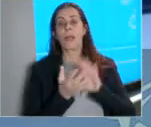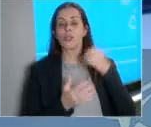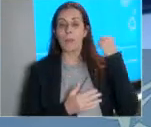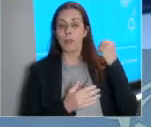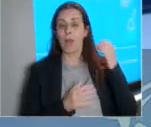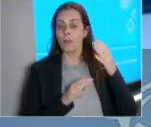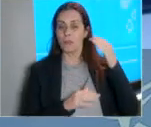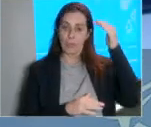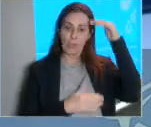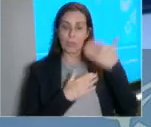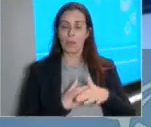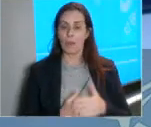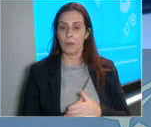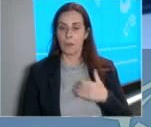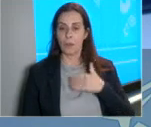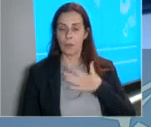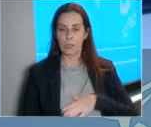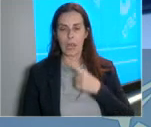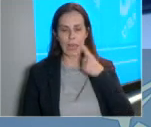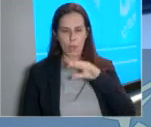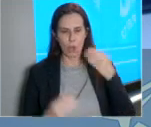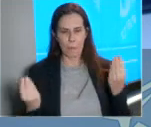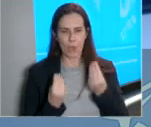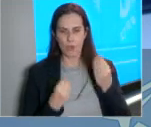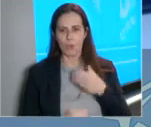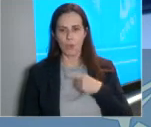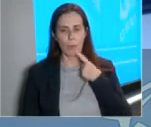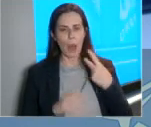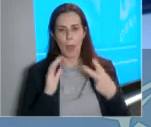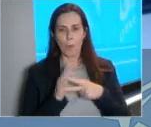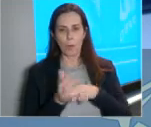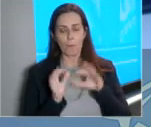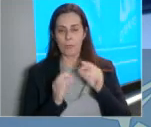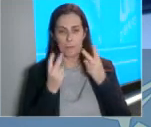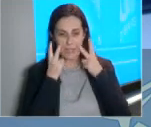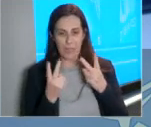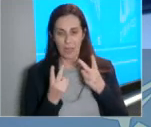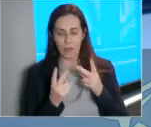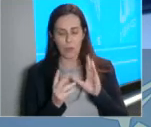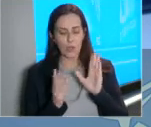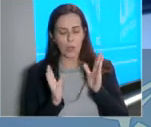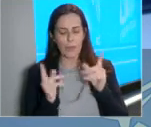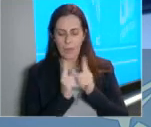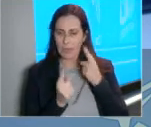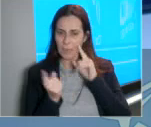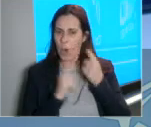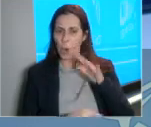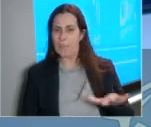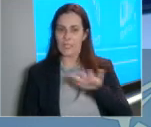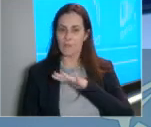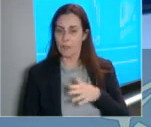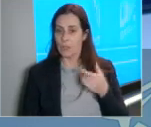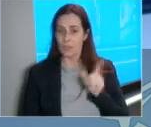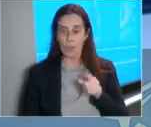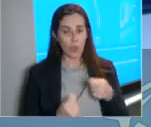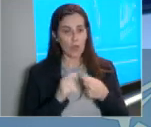שהמנדט יסתיים. נשאר שהוא דיאלוג, כן, דוד. אני רוצה גם להוסיף עוד איזושהי נקודה. אנחנו מדברים על פוליטיקה ובעצם מסתכלים צר מדי. תראה מה קורה מסביב, זה